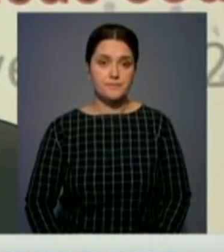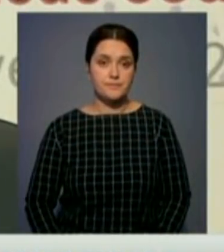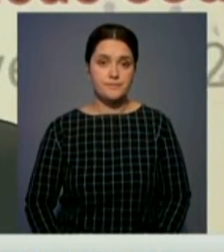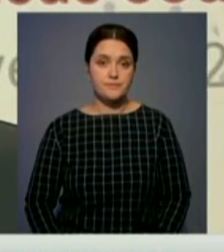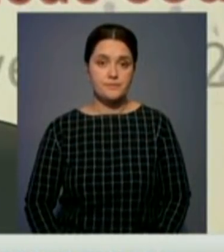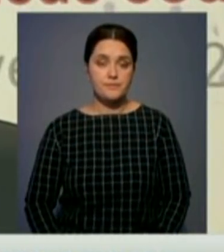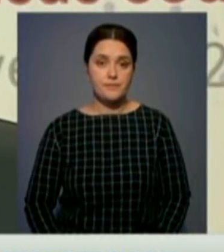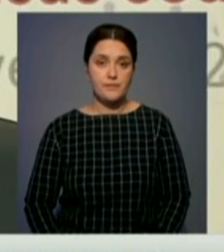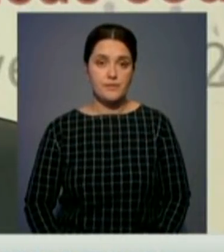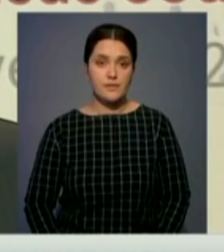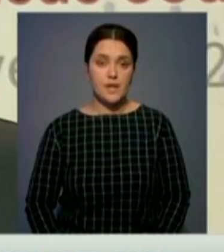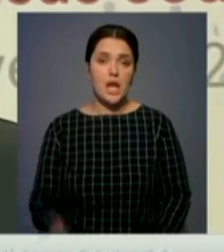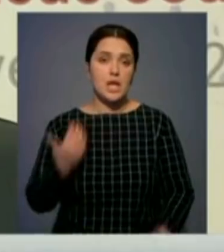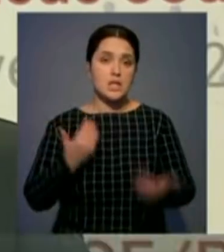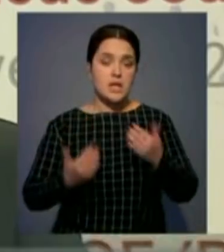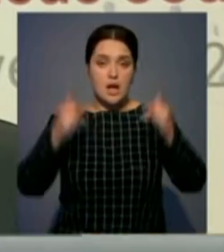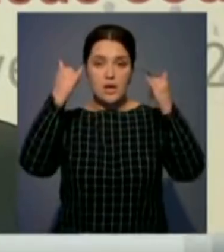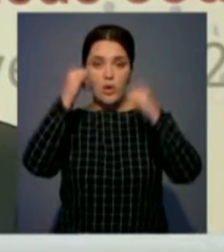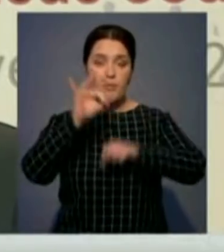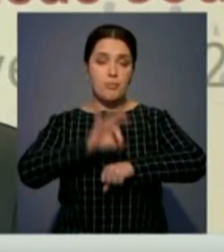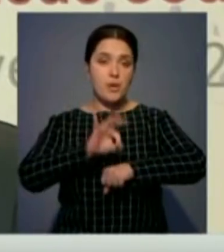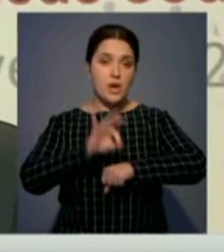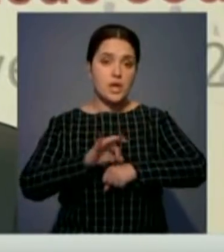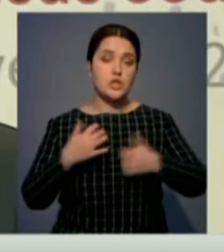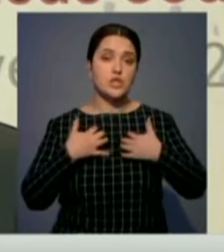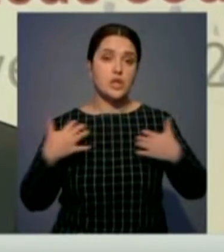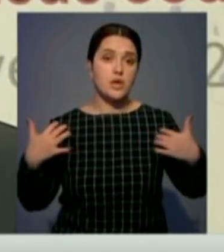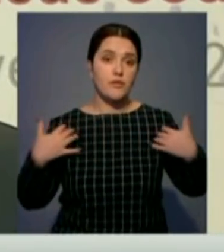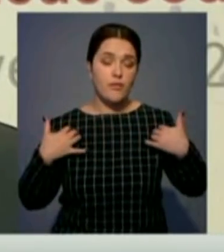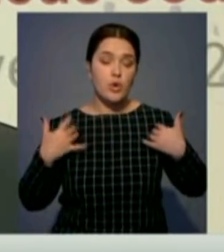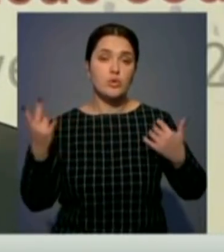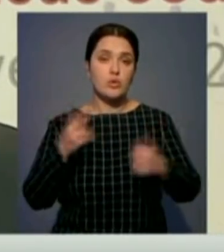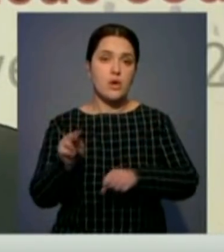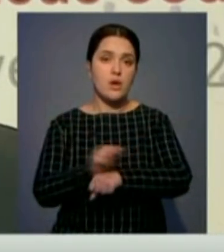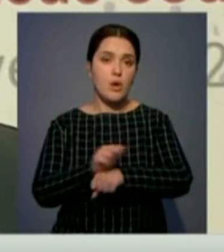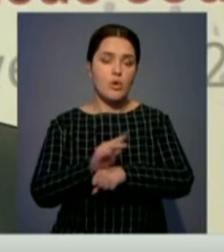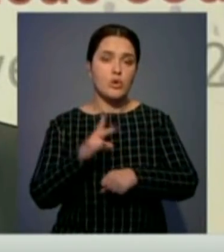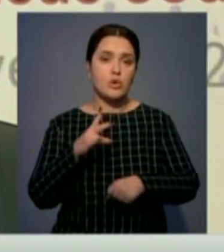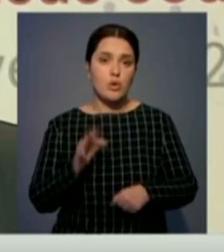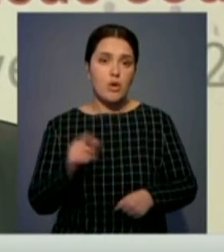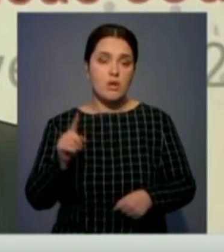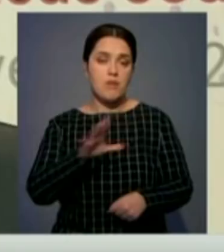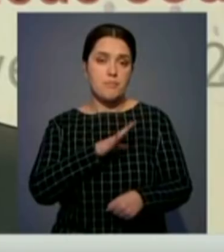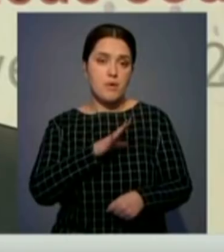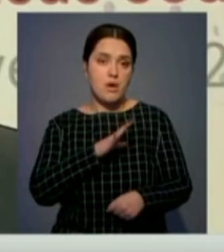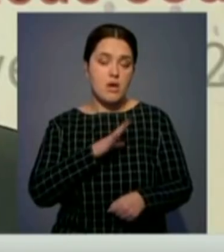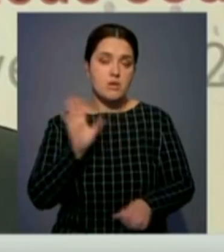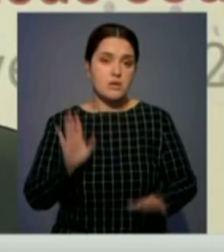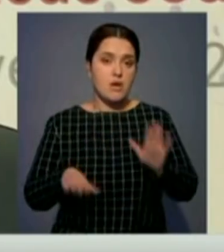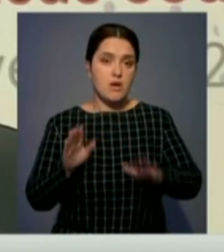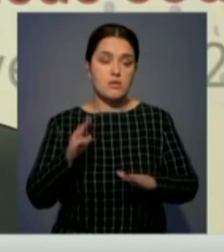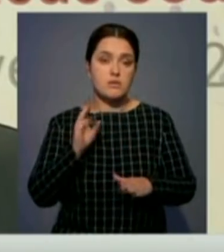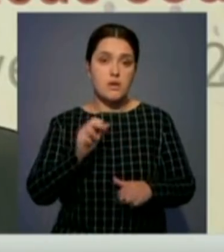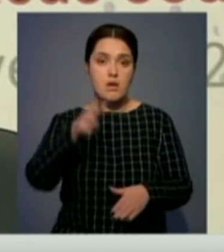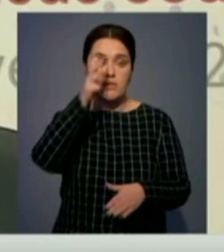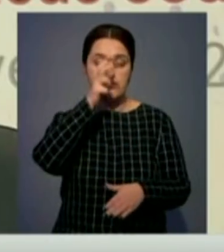Если корова больная или вот больное животное, там надо назначать. Но производители вдруг обнаружили, что если